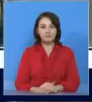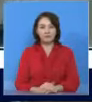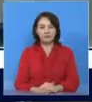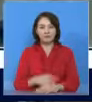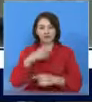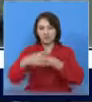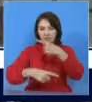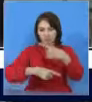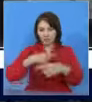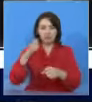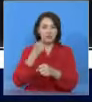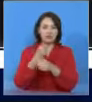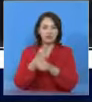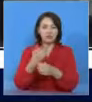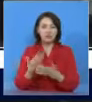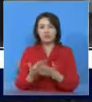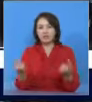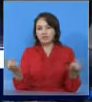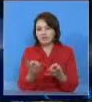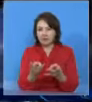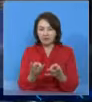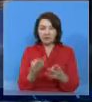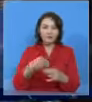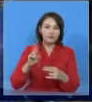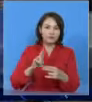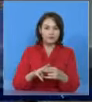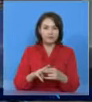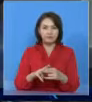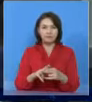келешек үшін жасалады, ұрпақтар үшін жасалу керек. Бұл жерде